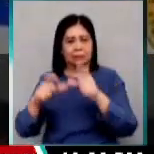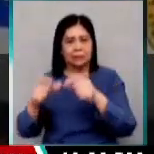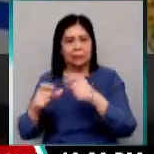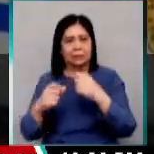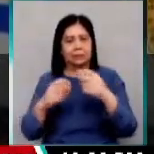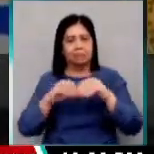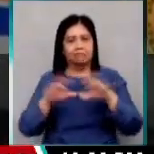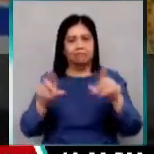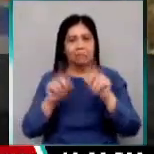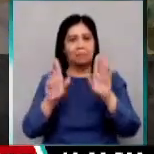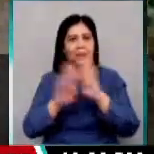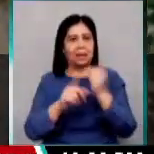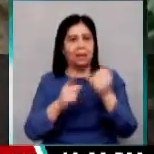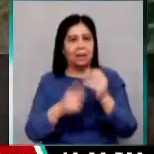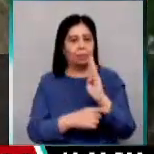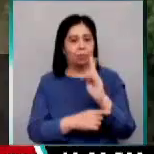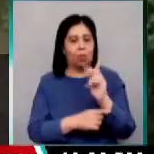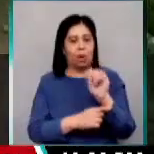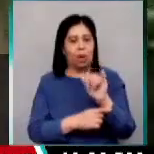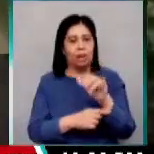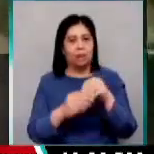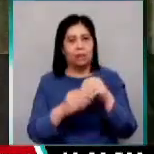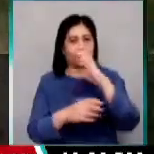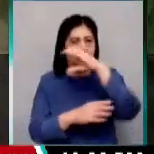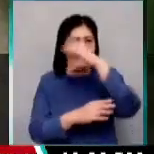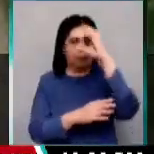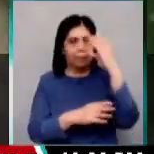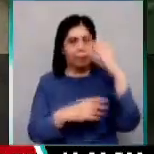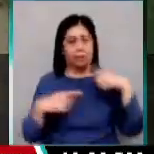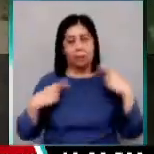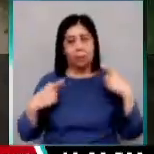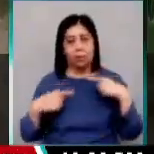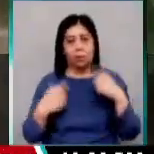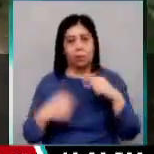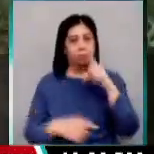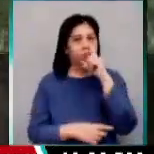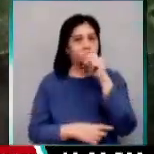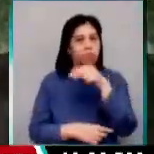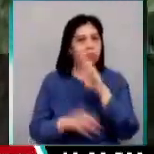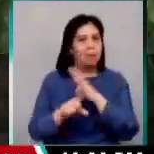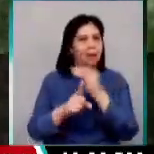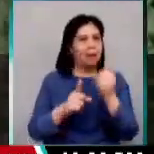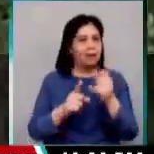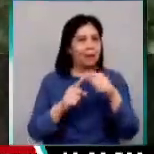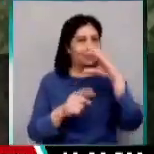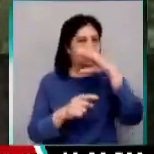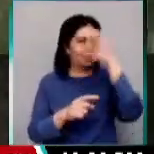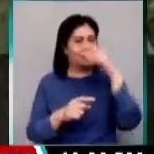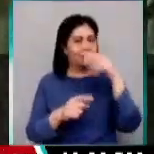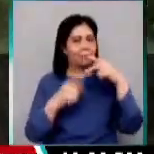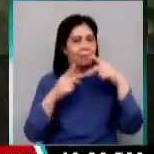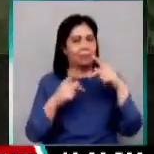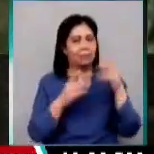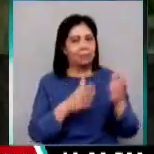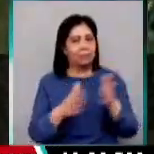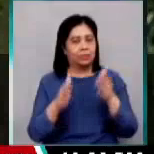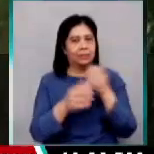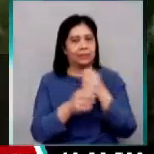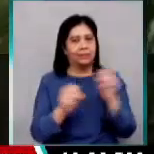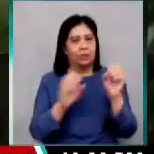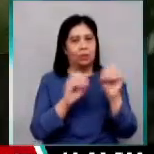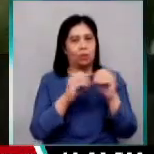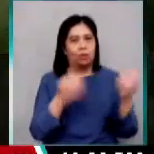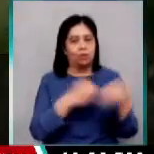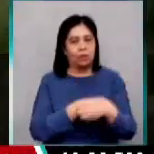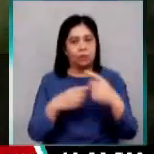Barangay Bukal sa Calamba, Laguna. Isinumbong ito ng barangay sa Calamba Public Order and Safety Office na siyang sumundo sa